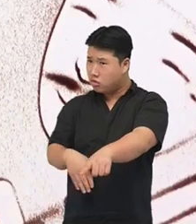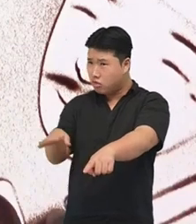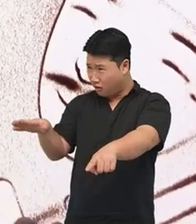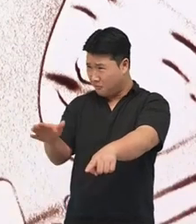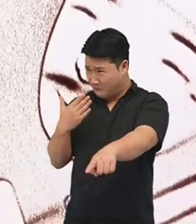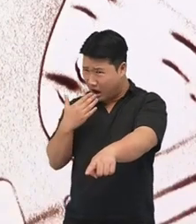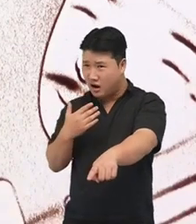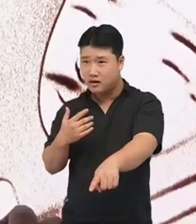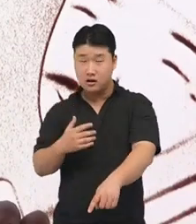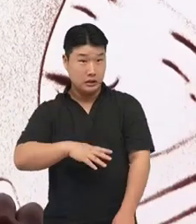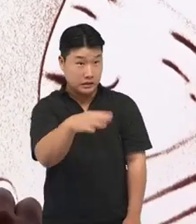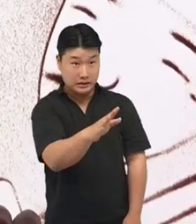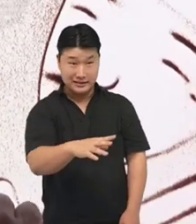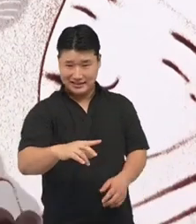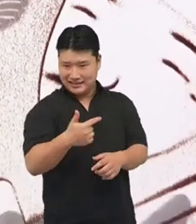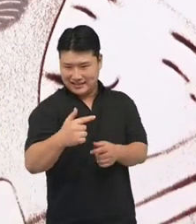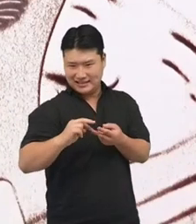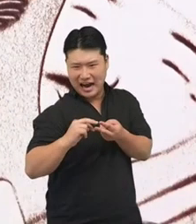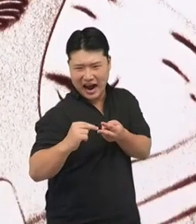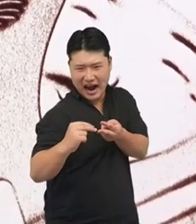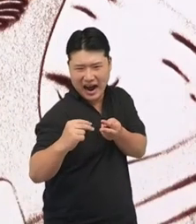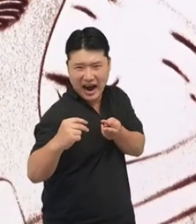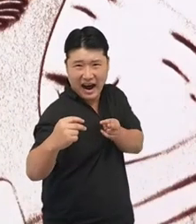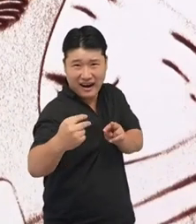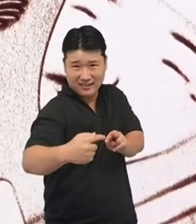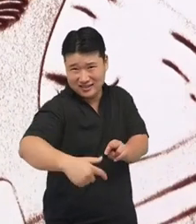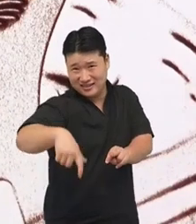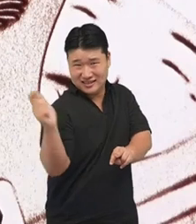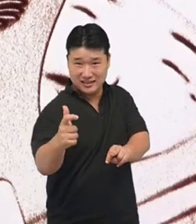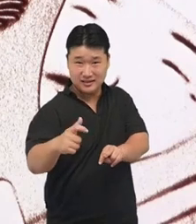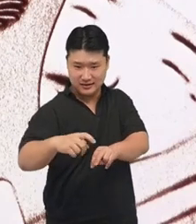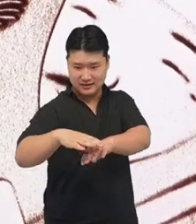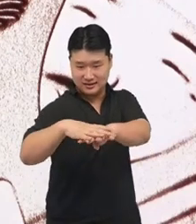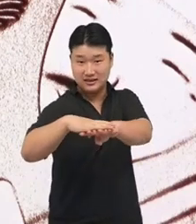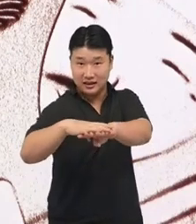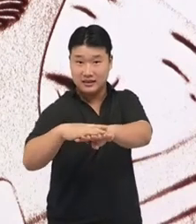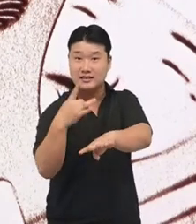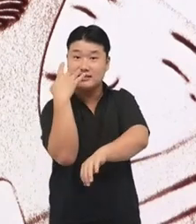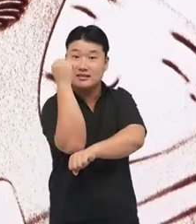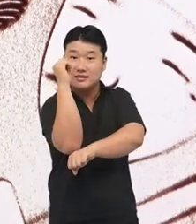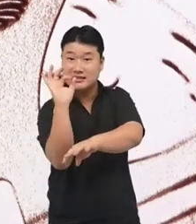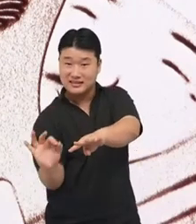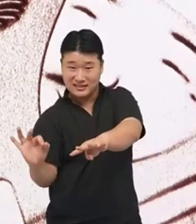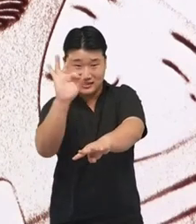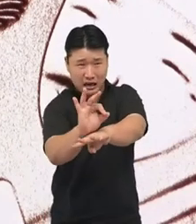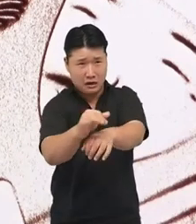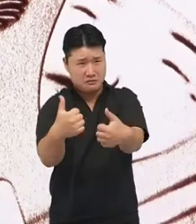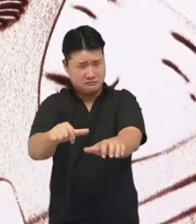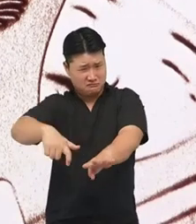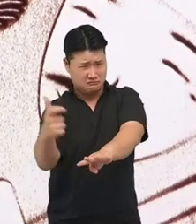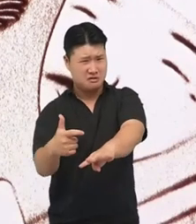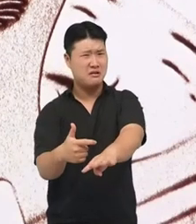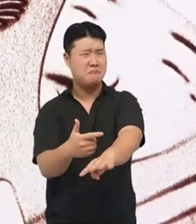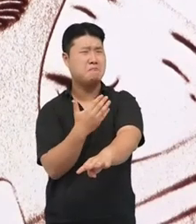그 정도로 괜찮겠소? 순이 아버지는 손가락 2개 굵기의 새끼줄을 흔들어 올리며 쌀